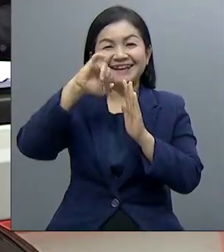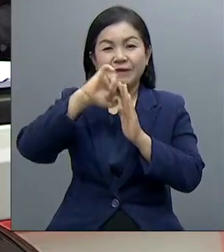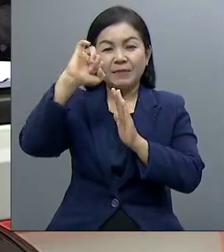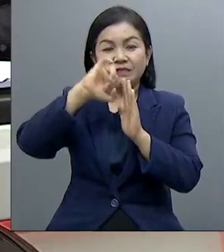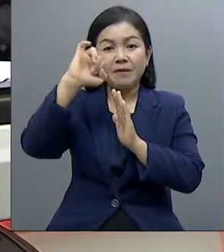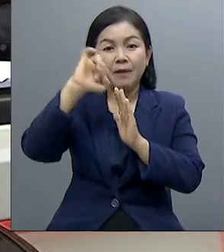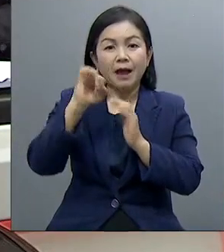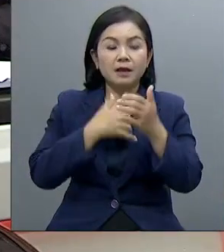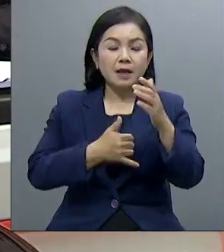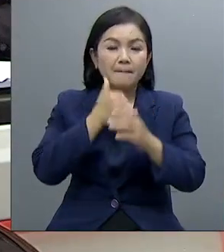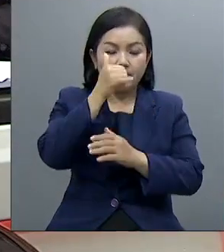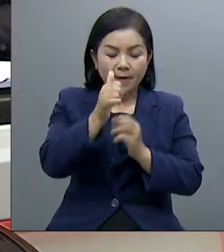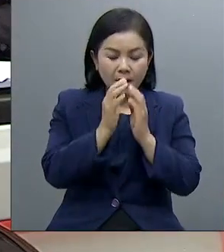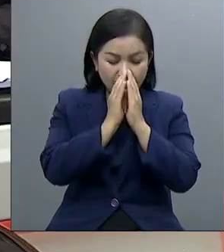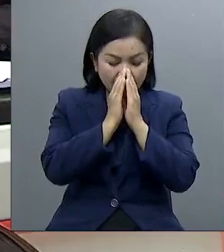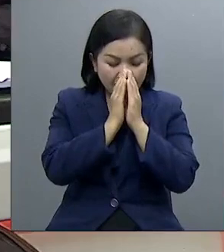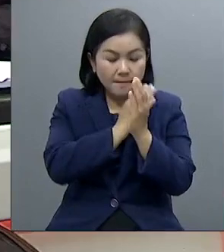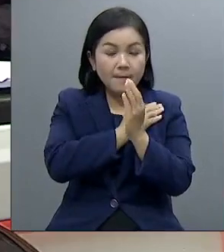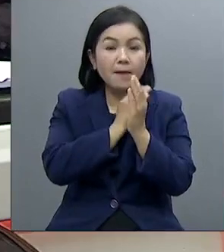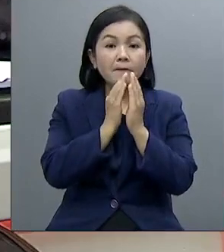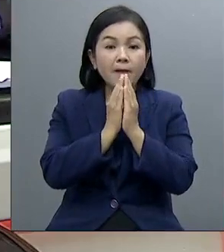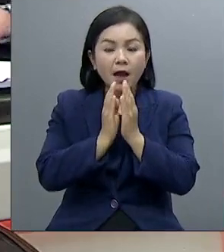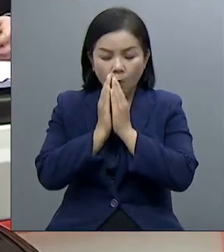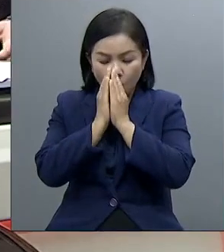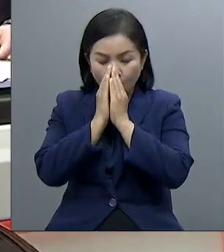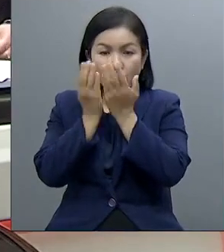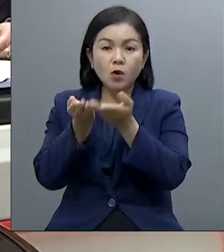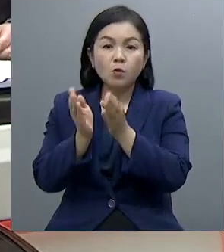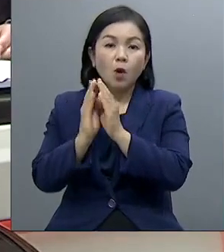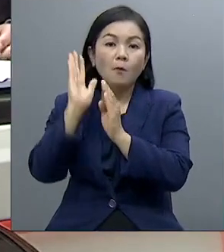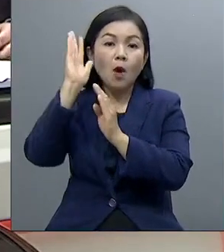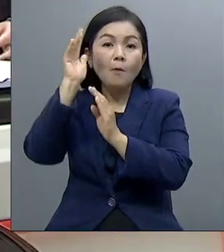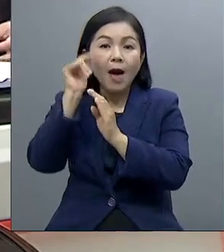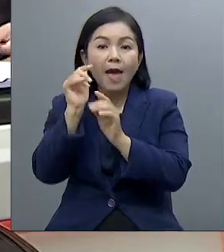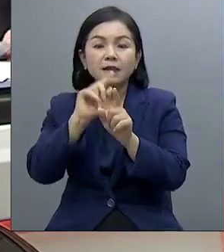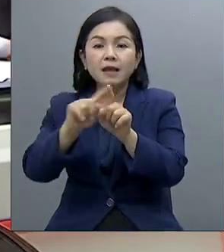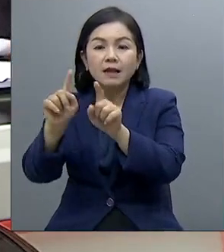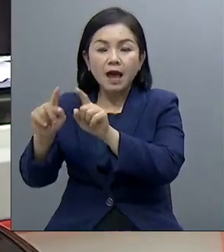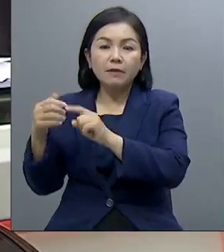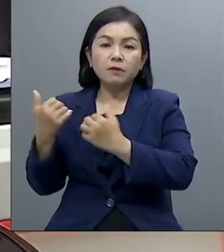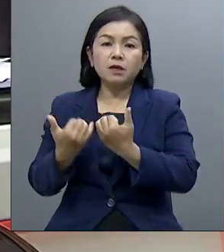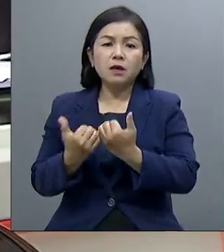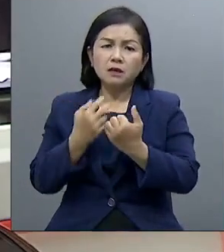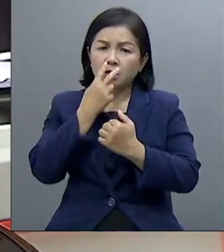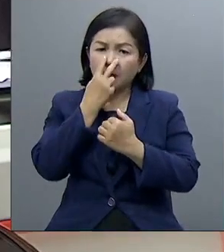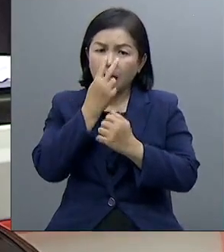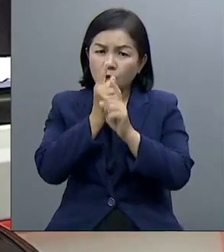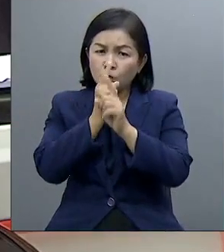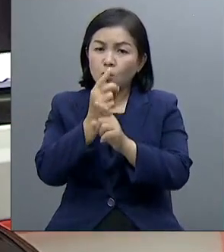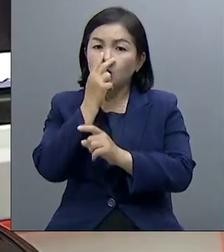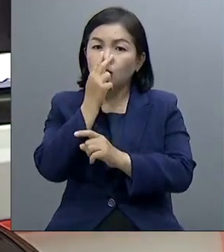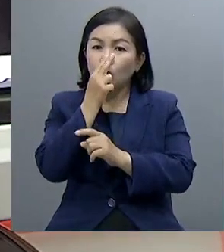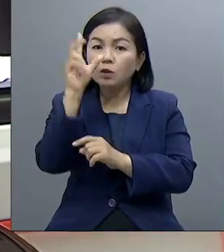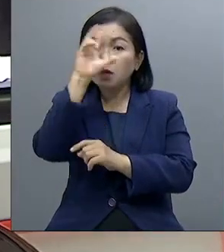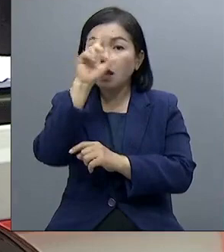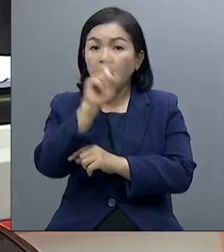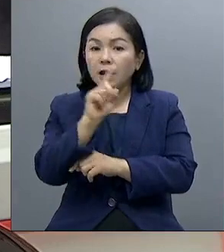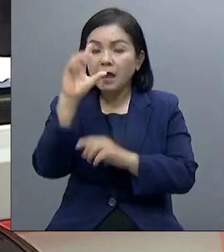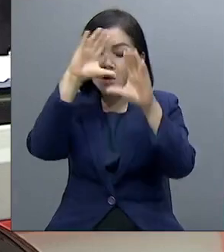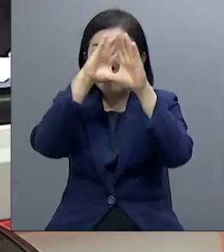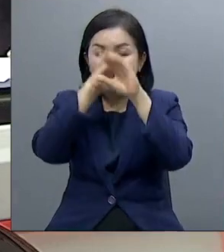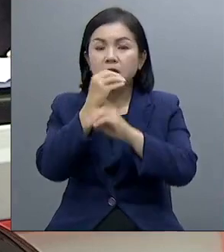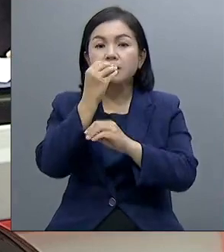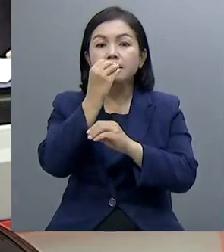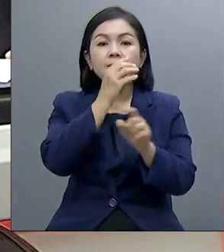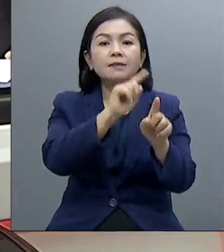ไหว้พระทําบุญไหว้บรรพบุรุษนะคะแต่ก็จับตามองกันถึงความเคลื่อนไหวในช่วงค่ำค่ะที่จะมีวงรับประทานอาห